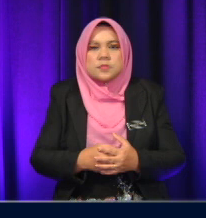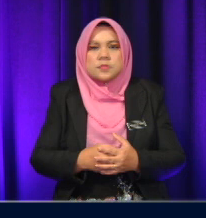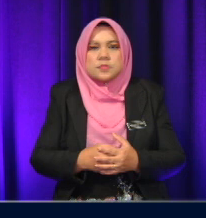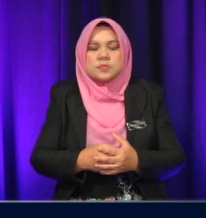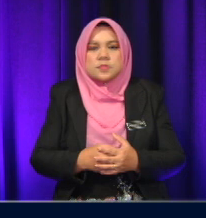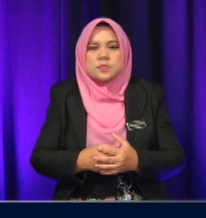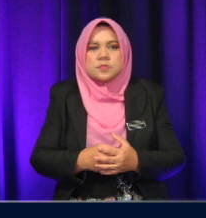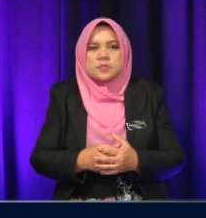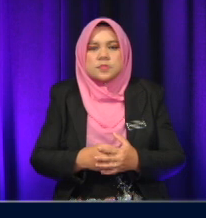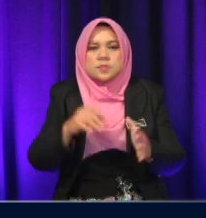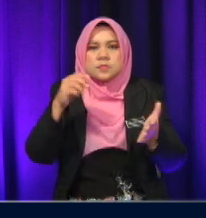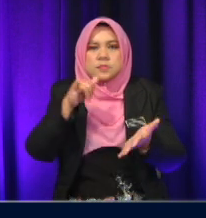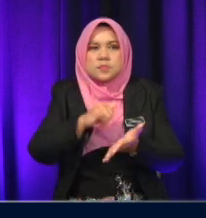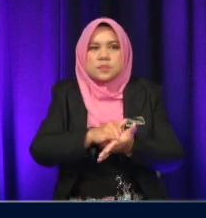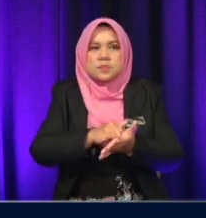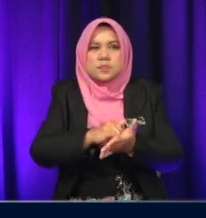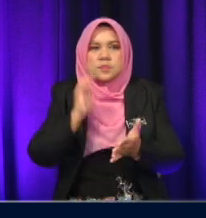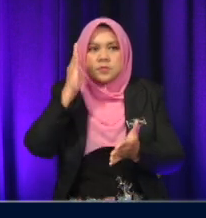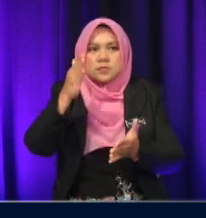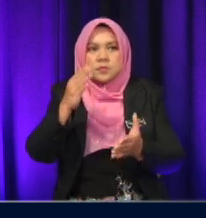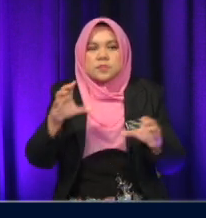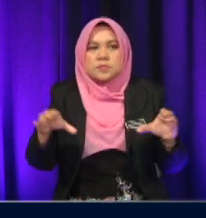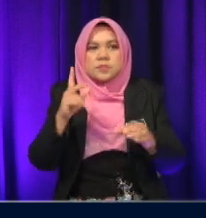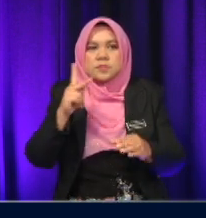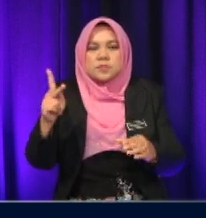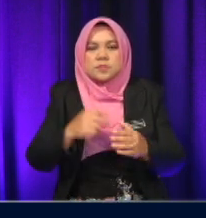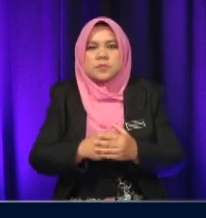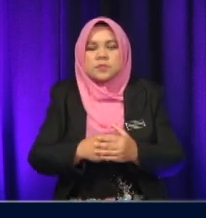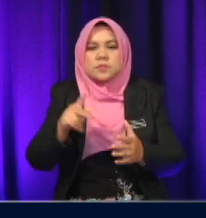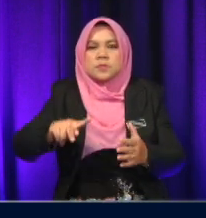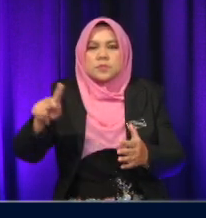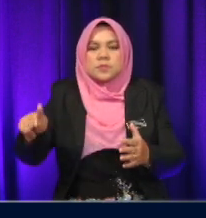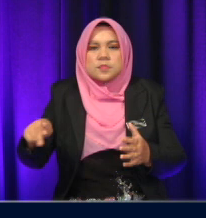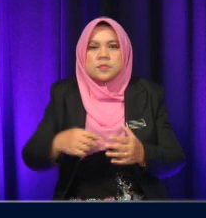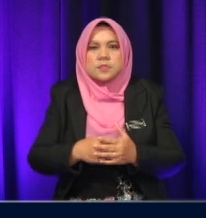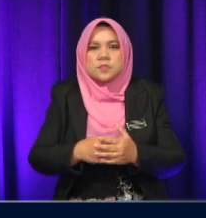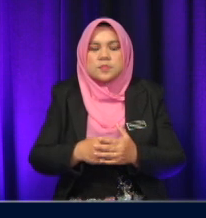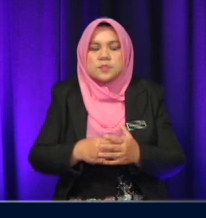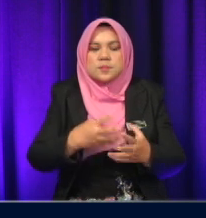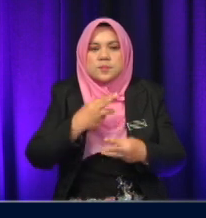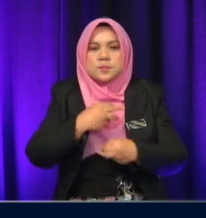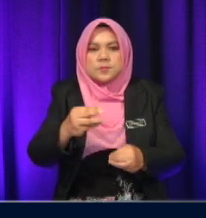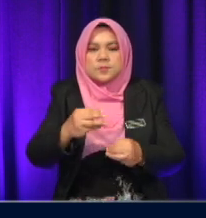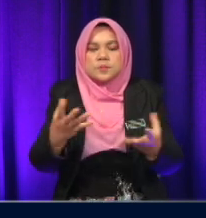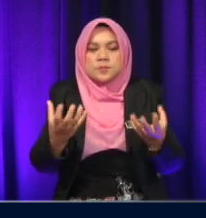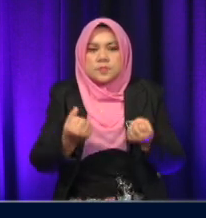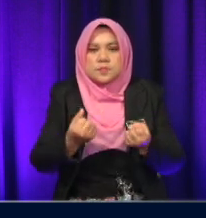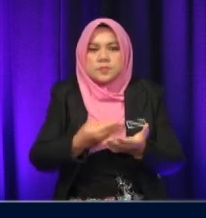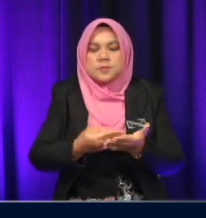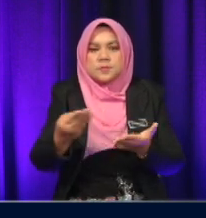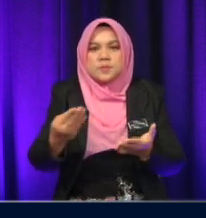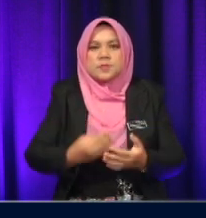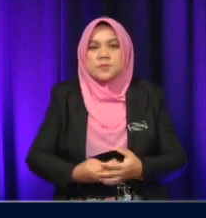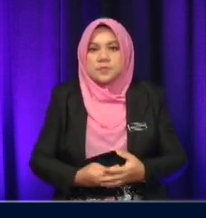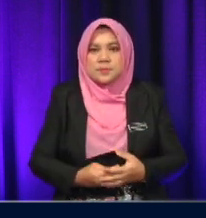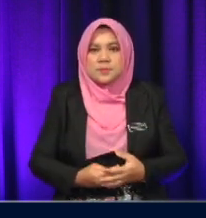Jadi itu akan membuatkan kanak-kanak ini tertarik. Bila tertarik, pening